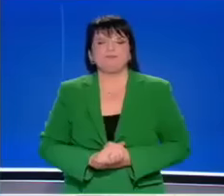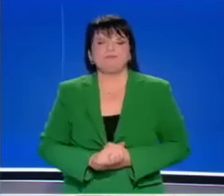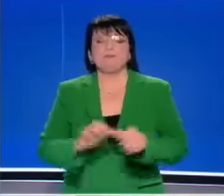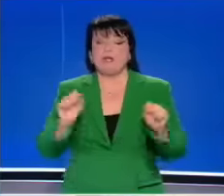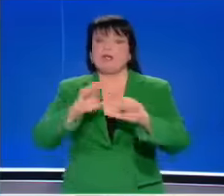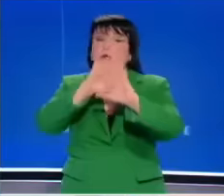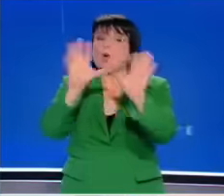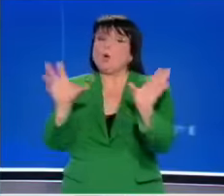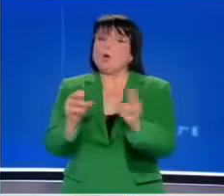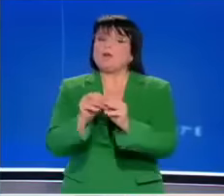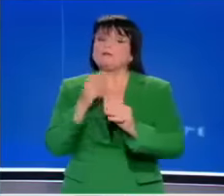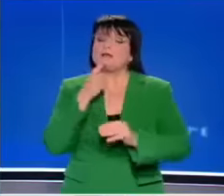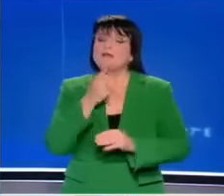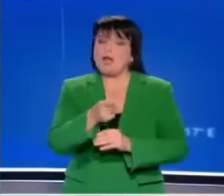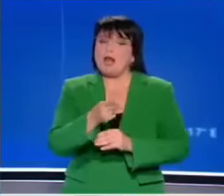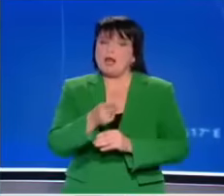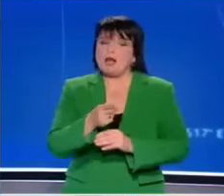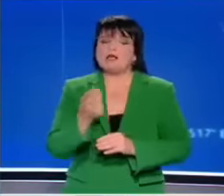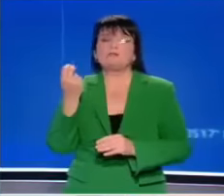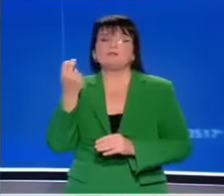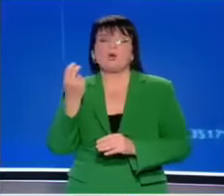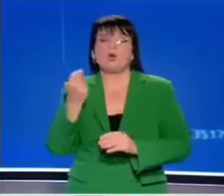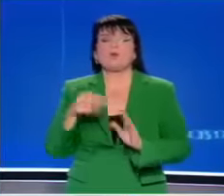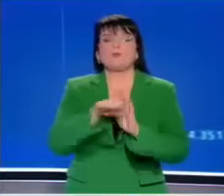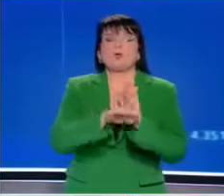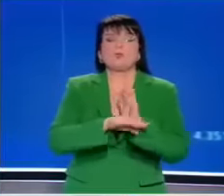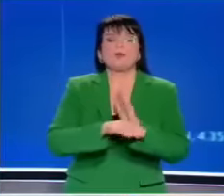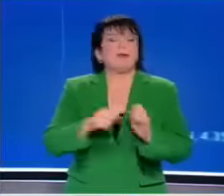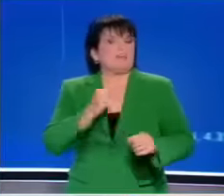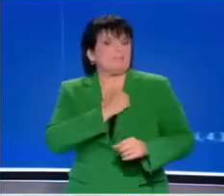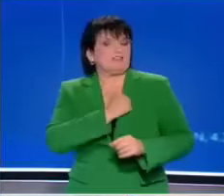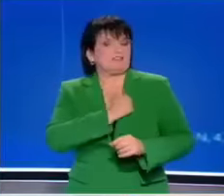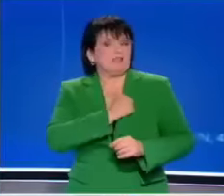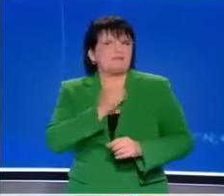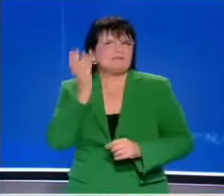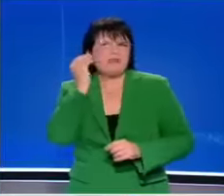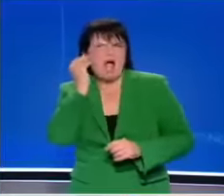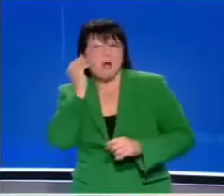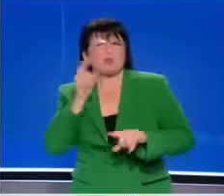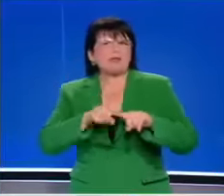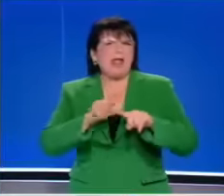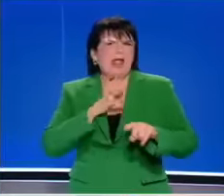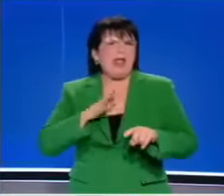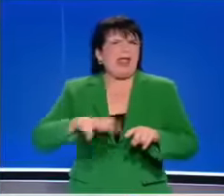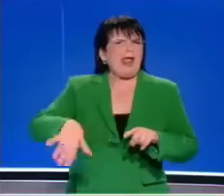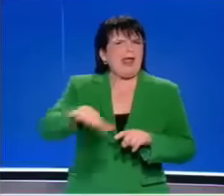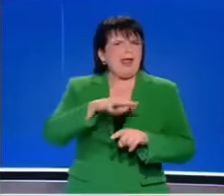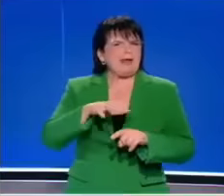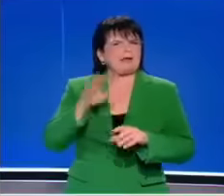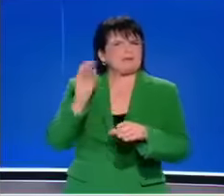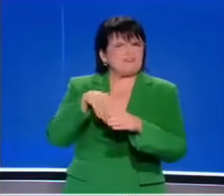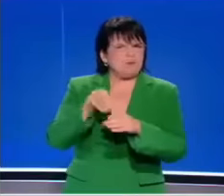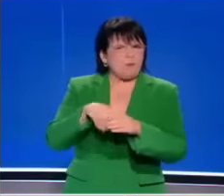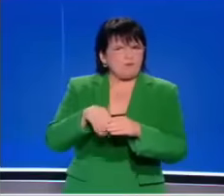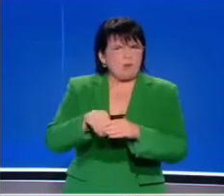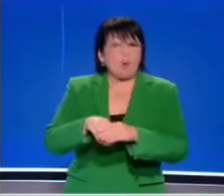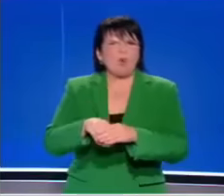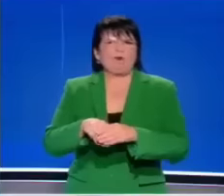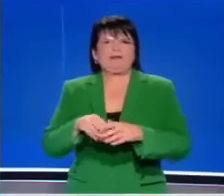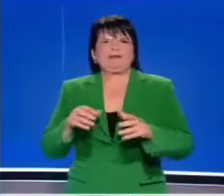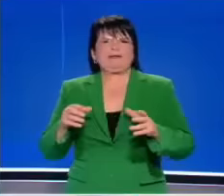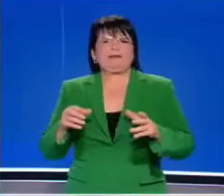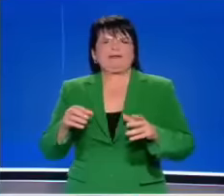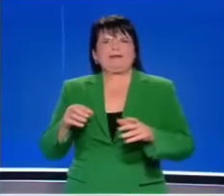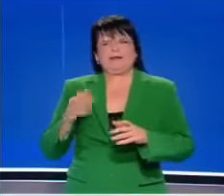υρι κασελάκη τα οποία λέτε στο οικονομικό σας πρόγραμμα πιστεύετε ότι έτσι όπως τα ακούνε οι έλληνες πολίτες και άρα οι έλληνες ψηφοφόροι για να πάμε λίγο και